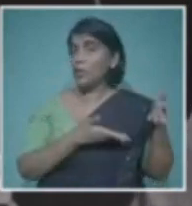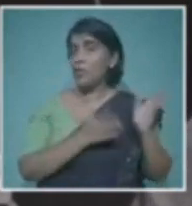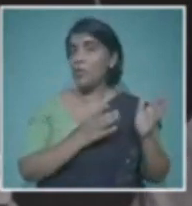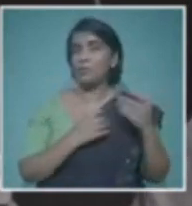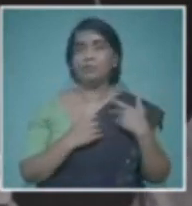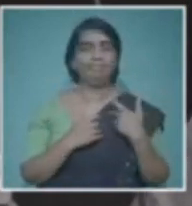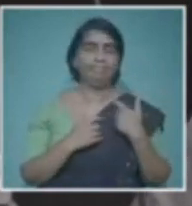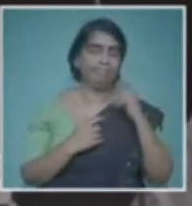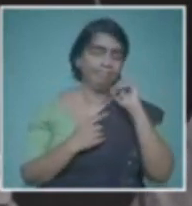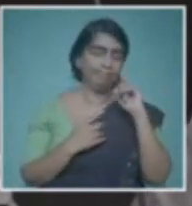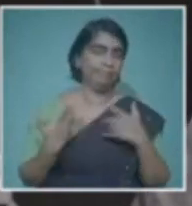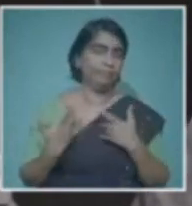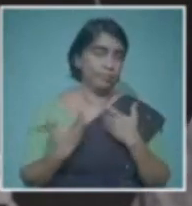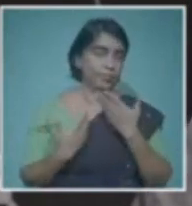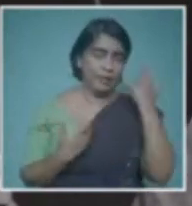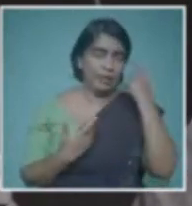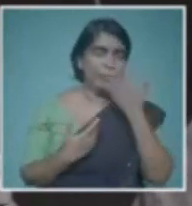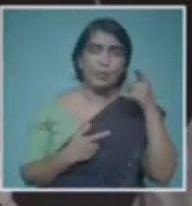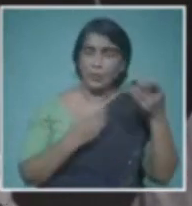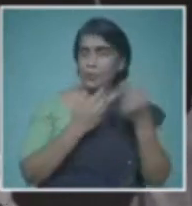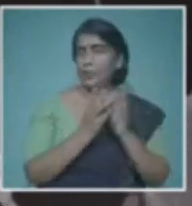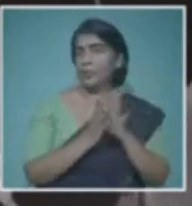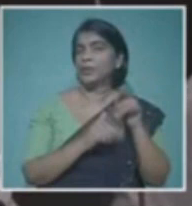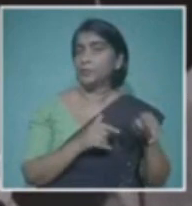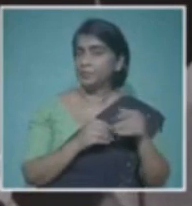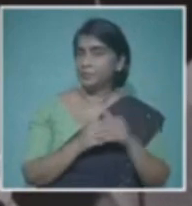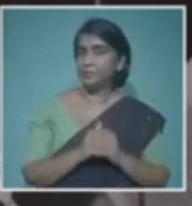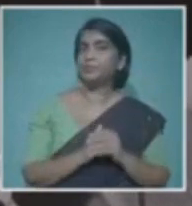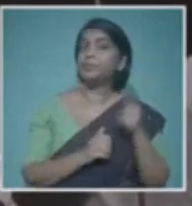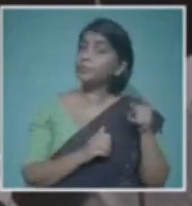තත්ත්වයක් තියෙනවද කියලා අපිට හිතා ගන්න පුළුවන් ඔවුන්ගේ